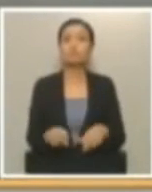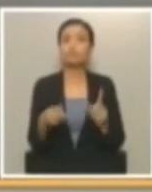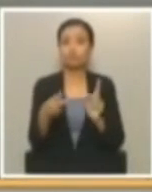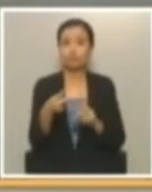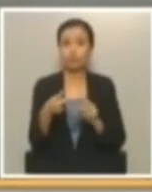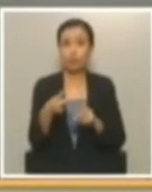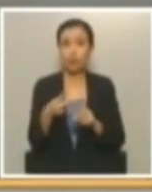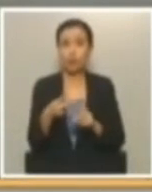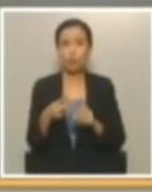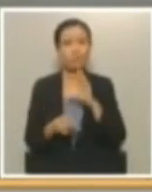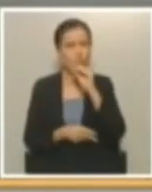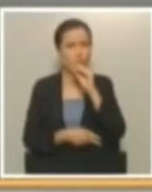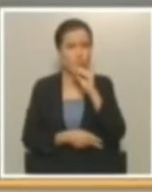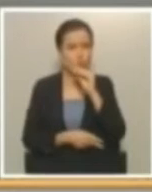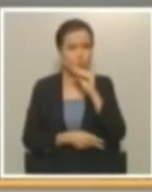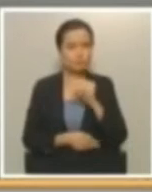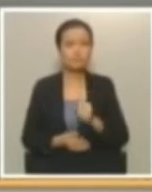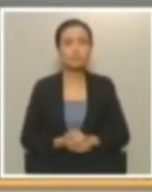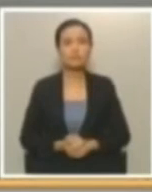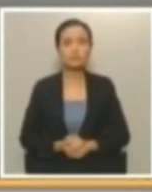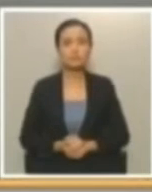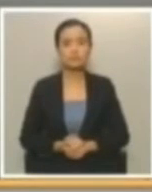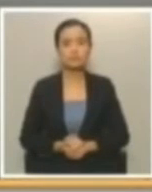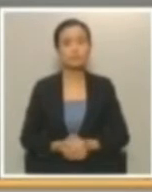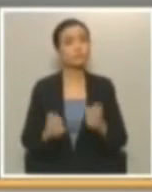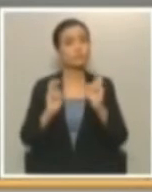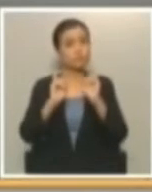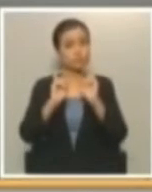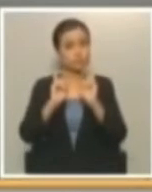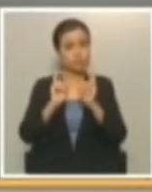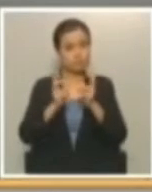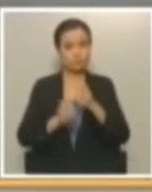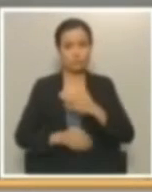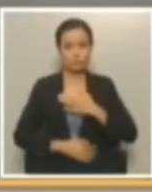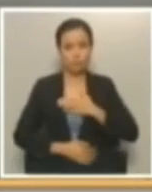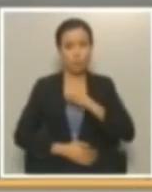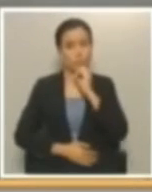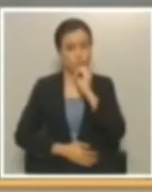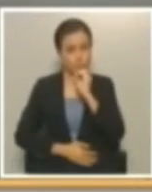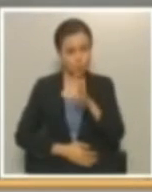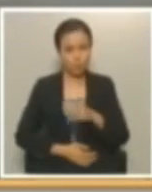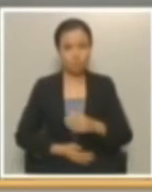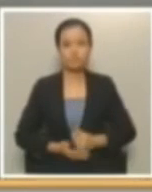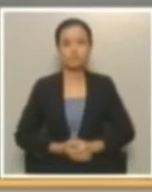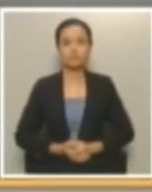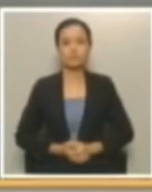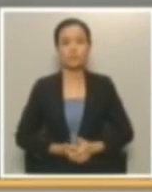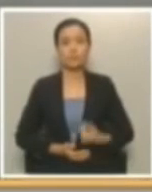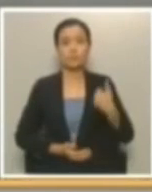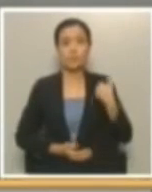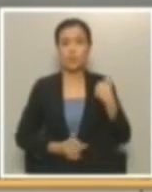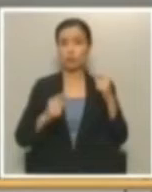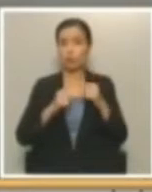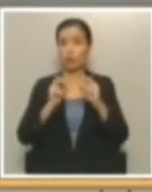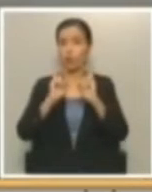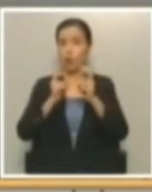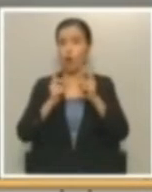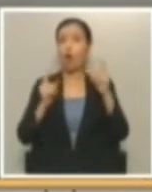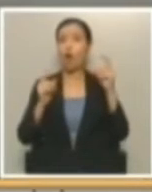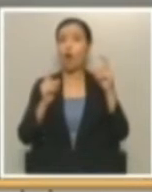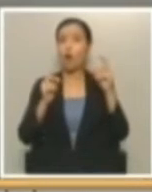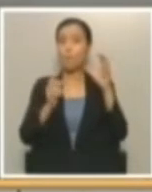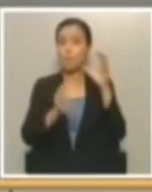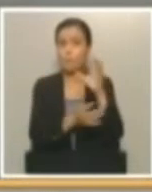ที่มีการพูดถึงว่าในกรณีที่ผมได้กล่าวอ้างนั้นมันเป็นเรื่องข้อบังคับ